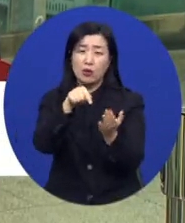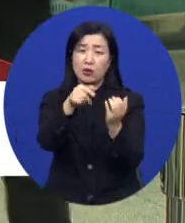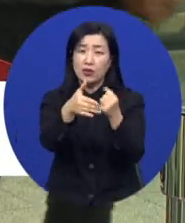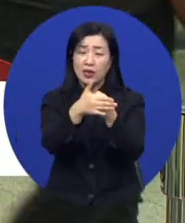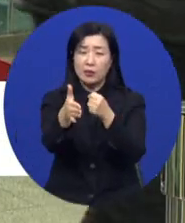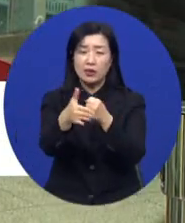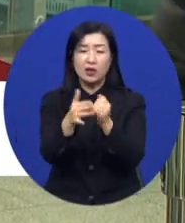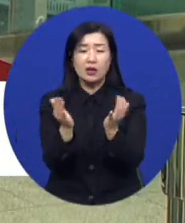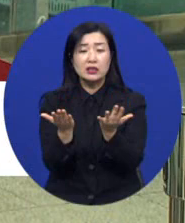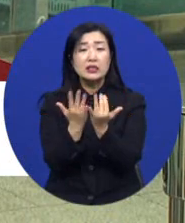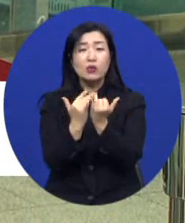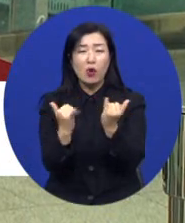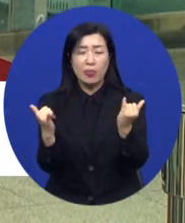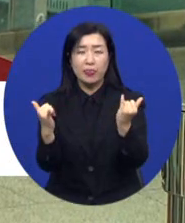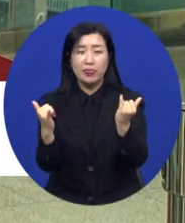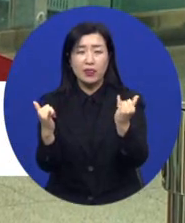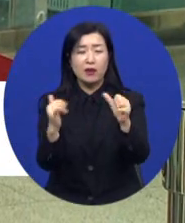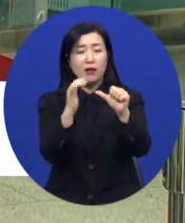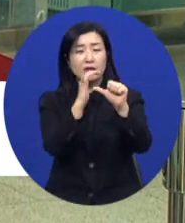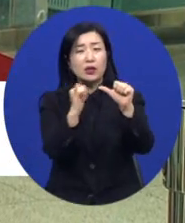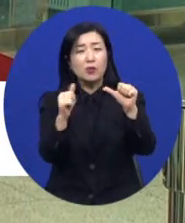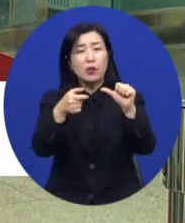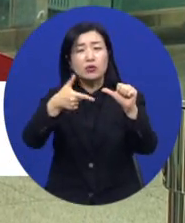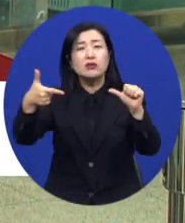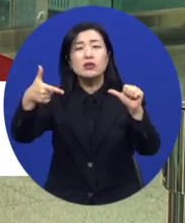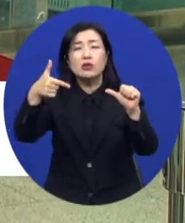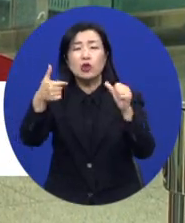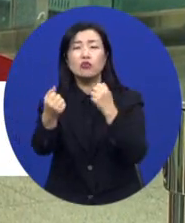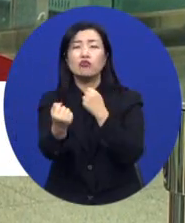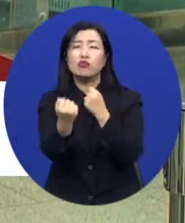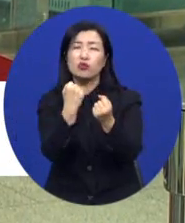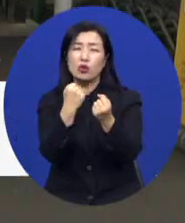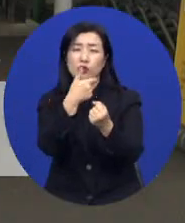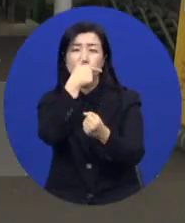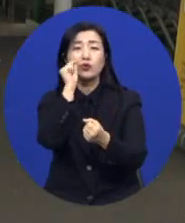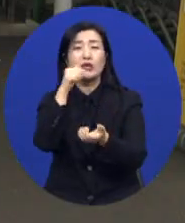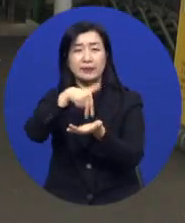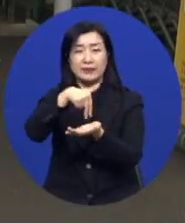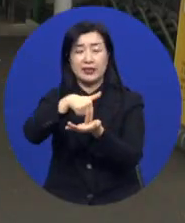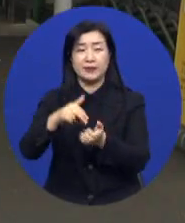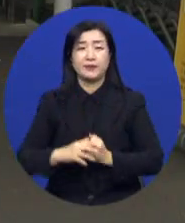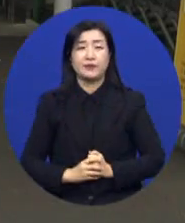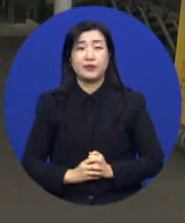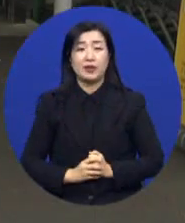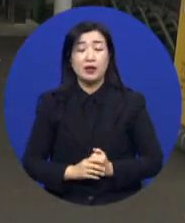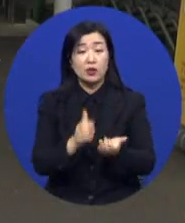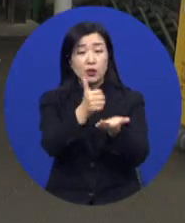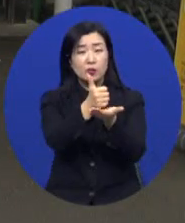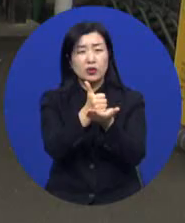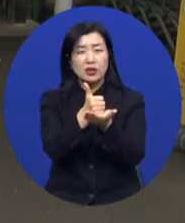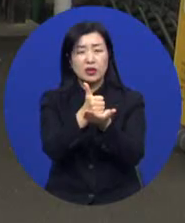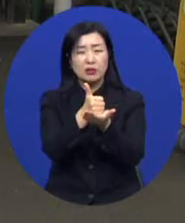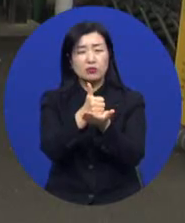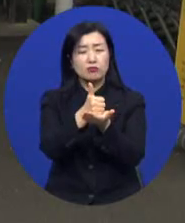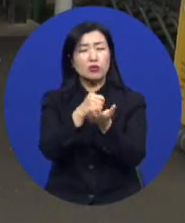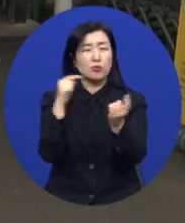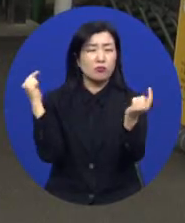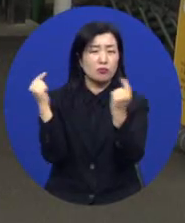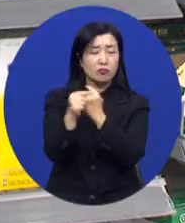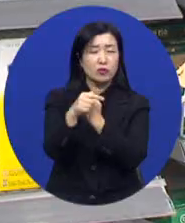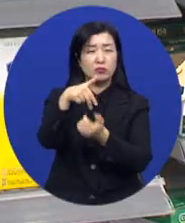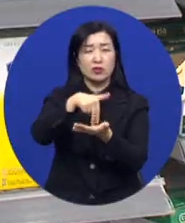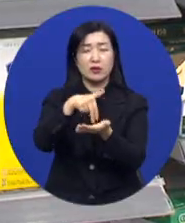인력을 지금 5명을 넣어 붙이 해서 하고 있는 실정입니다 이용객들의 반응은 엇갈렸습니다